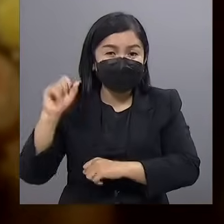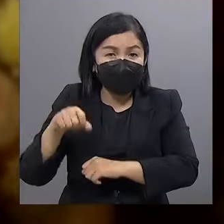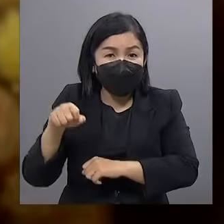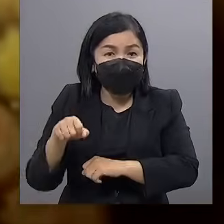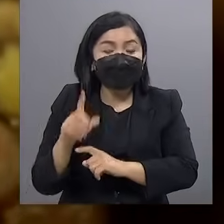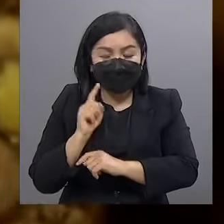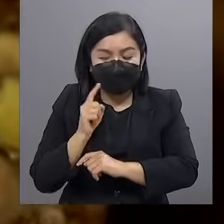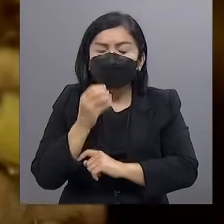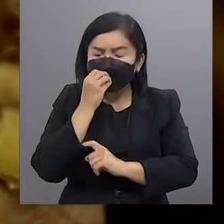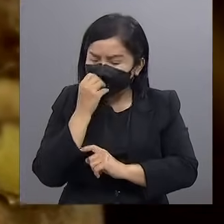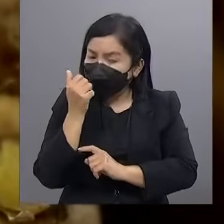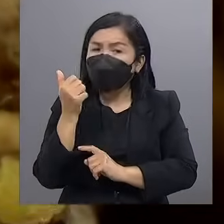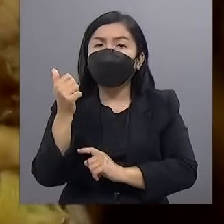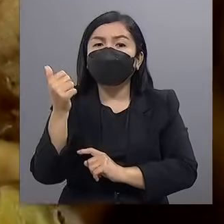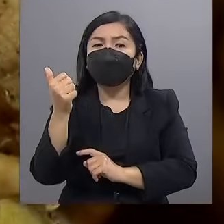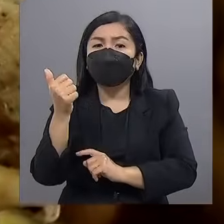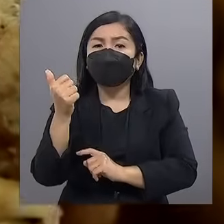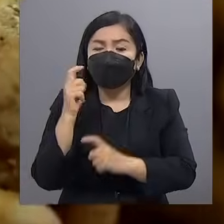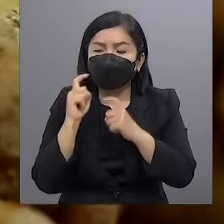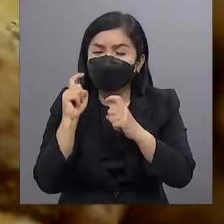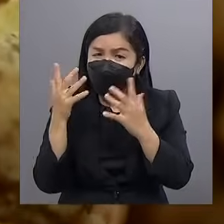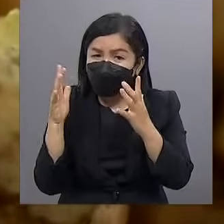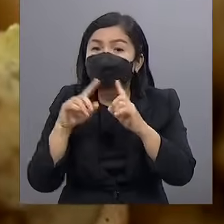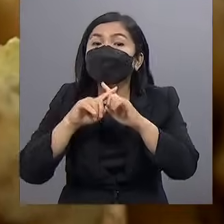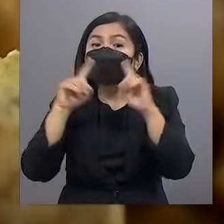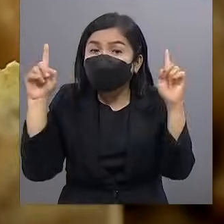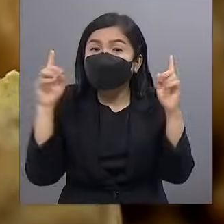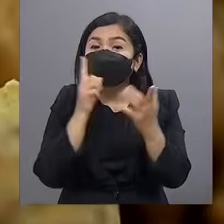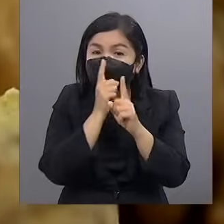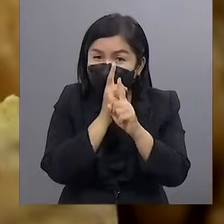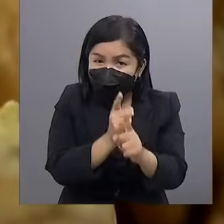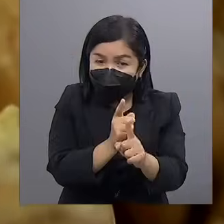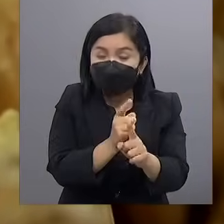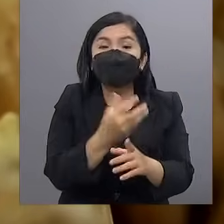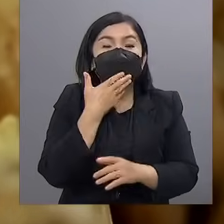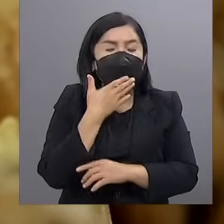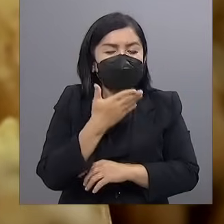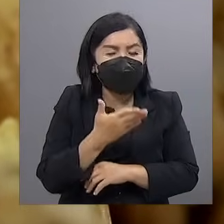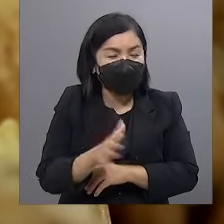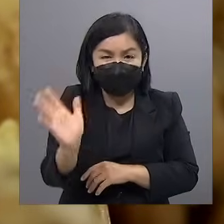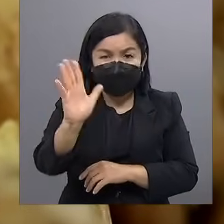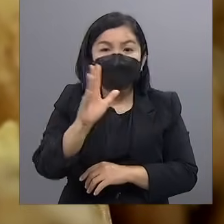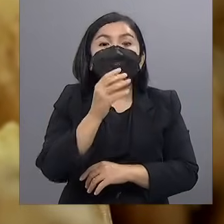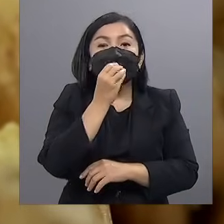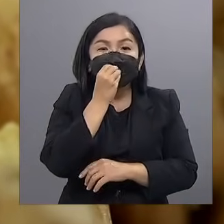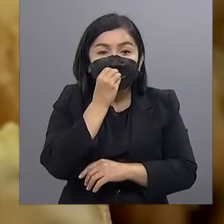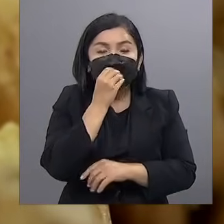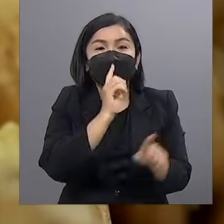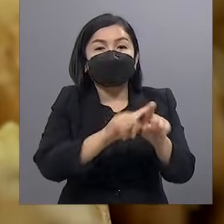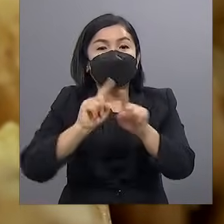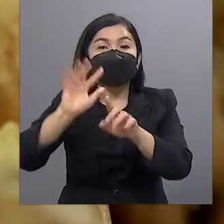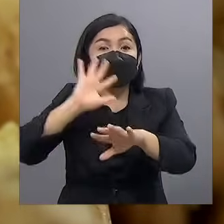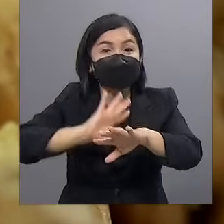กินได้นะครับวันก่อนภัยมีแต่ว่ายึดหลักที่บอกไปเลยครับว่าถ้าเมื่อไหร่ที่เรากินยาสมุนไพรแล้วเนี่ยก็อาจจะ